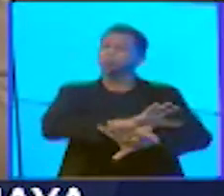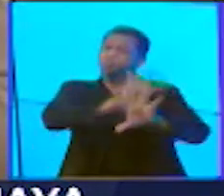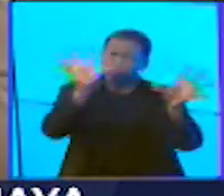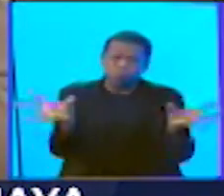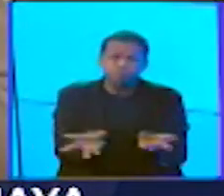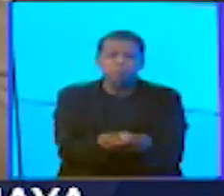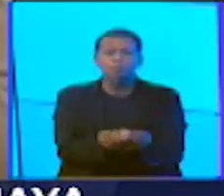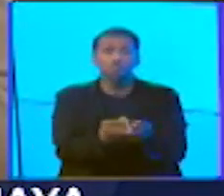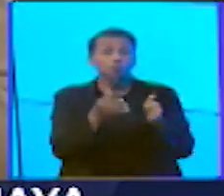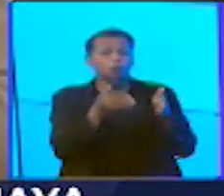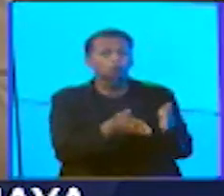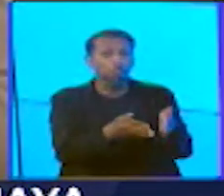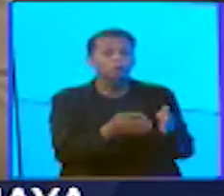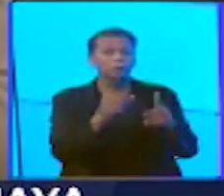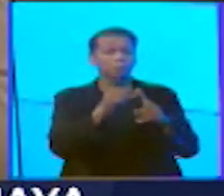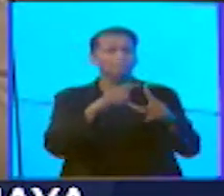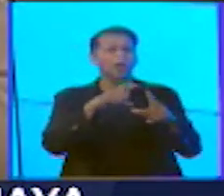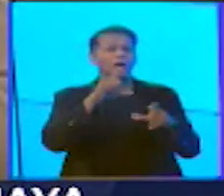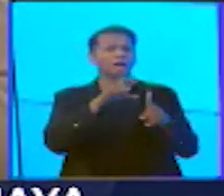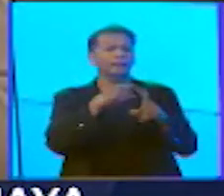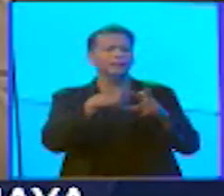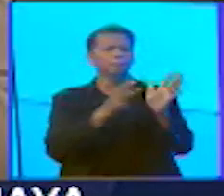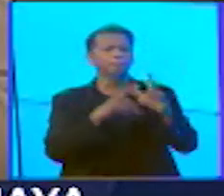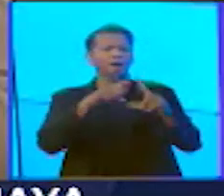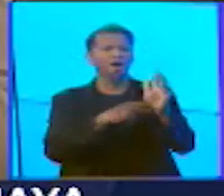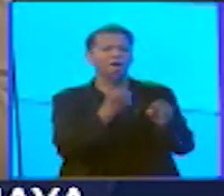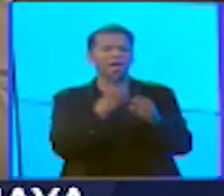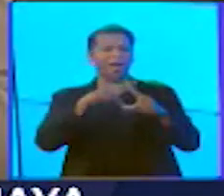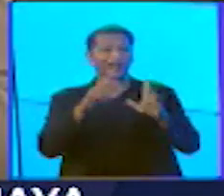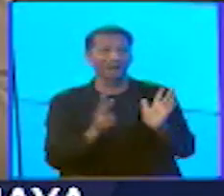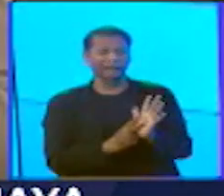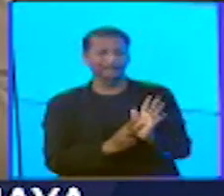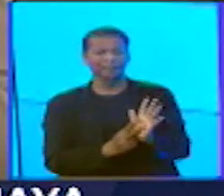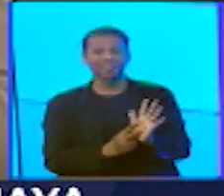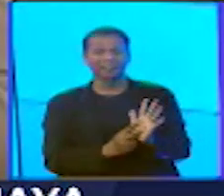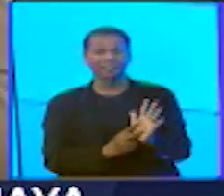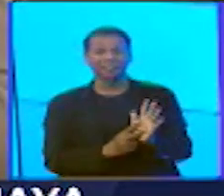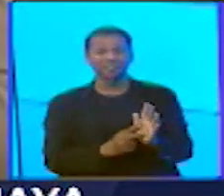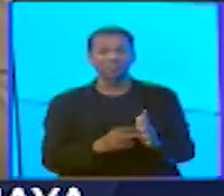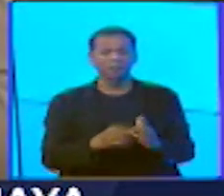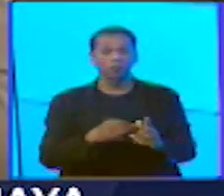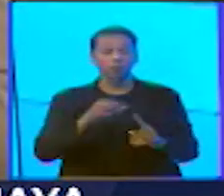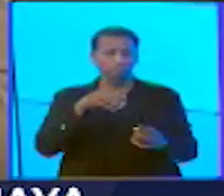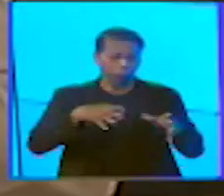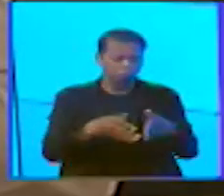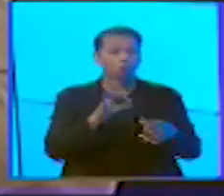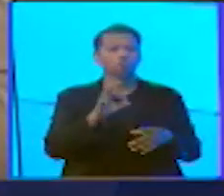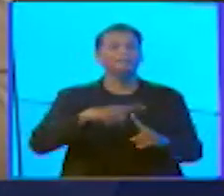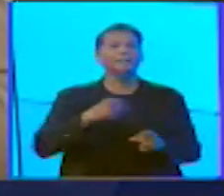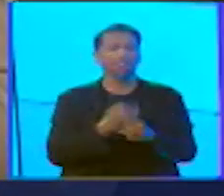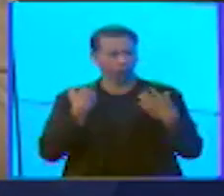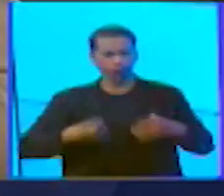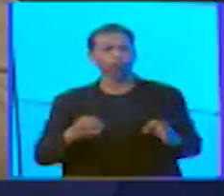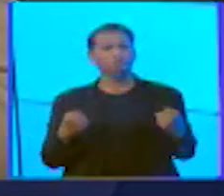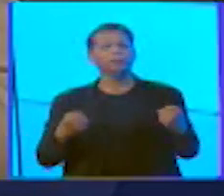menampung orang-orang yang memang OTG ya orang tanpa gejala nanti akan dilakukan protokol kesehatan Sweep disana